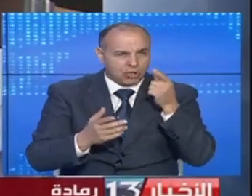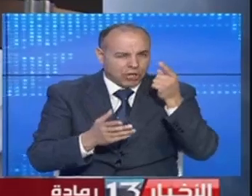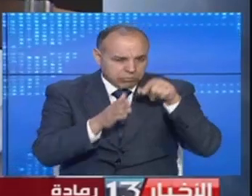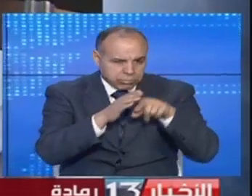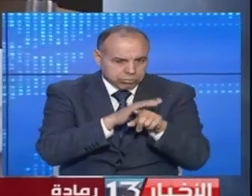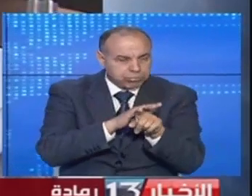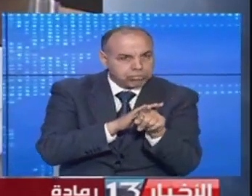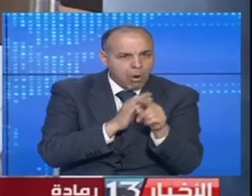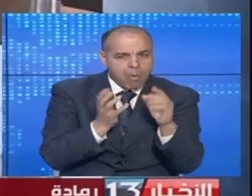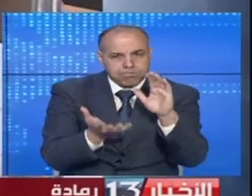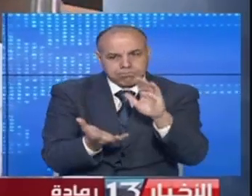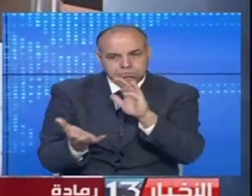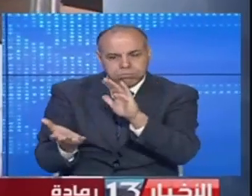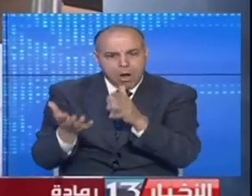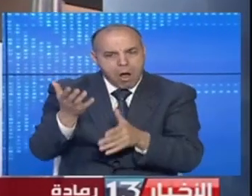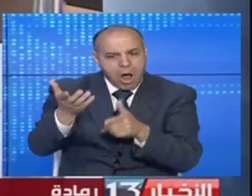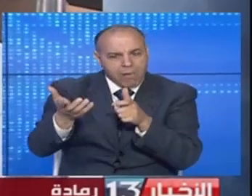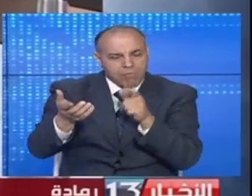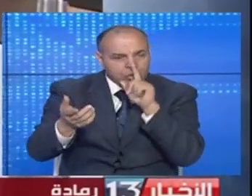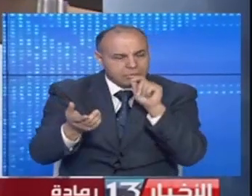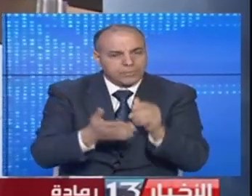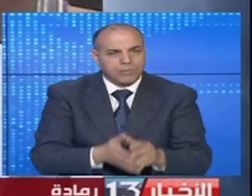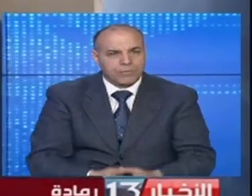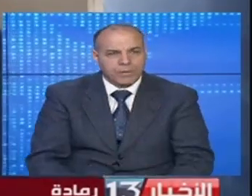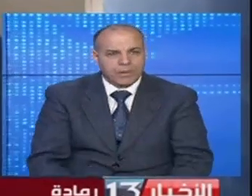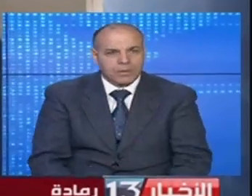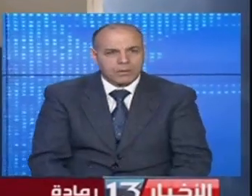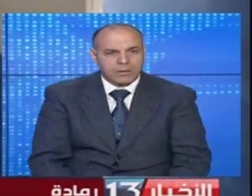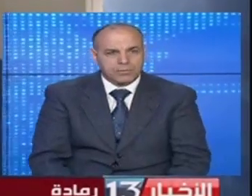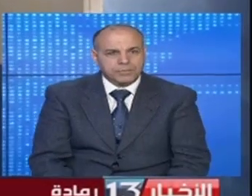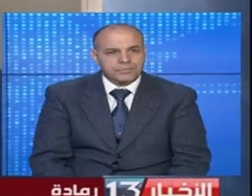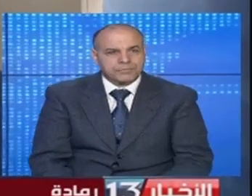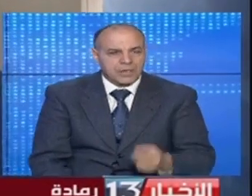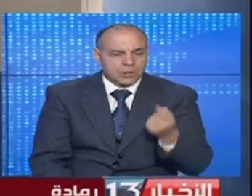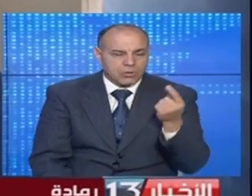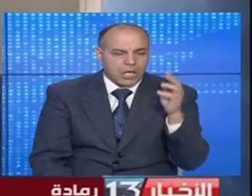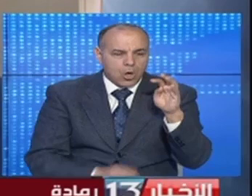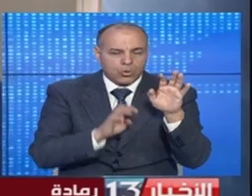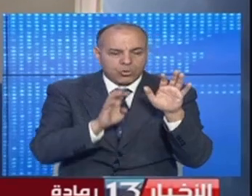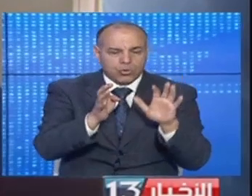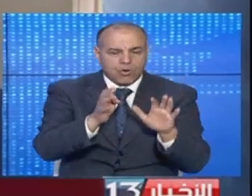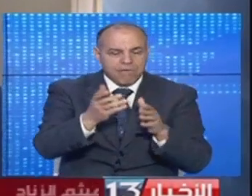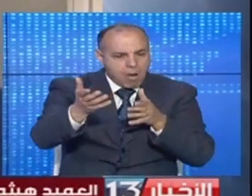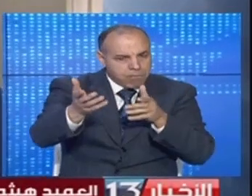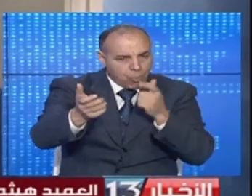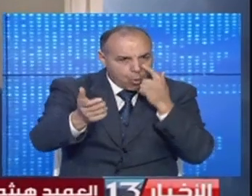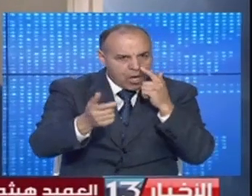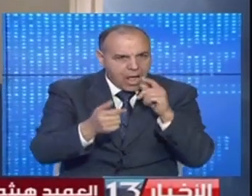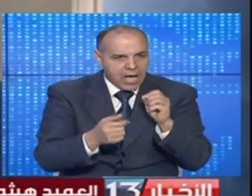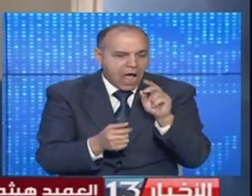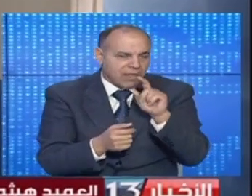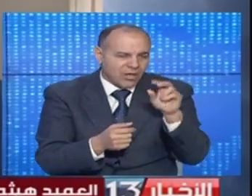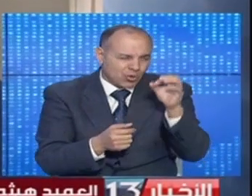تهريب كميه من مناطق الصيد بندقيه صيد عيار